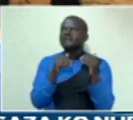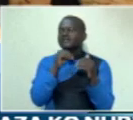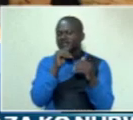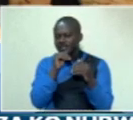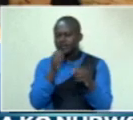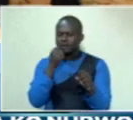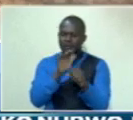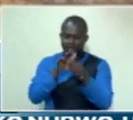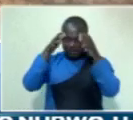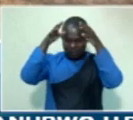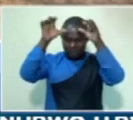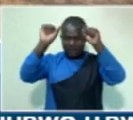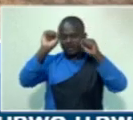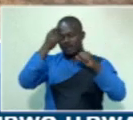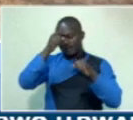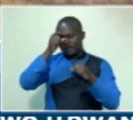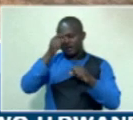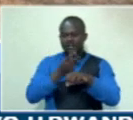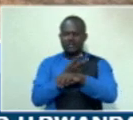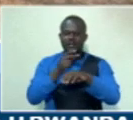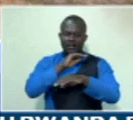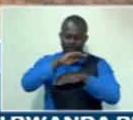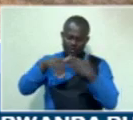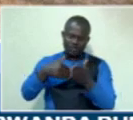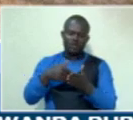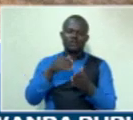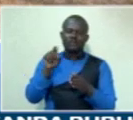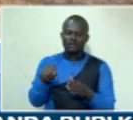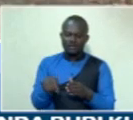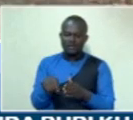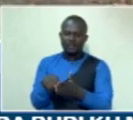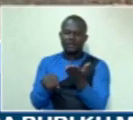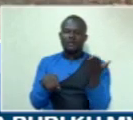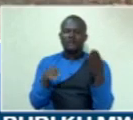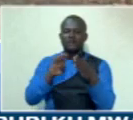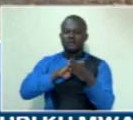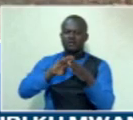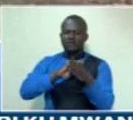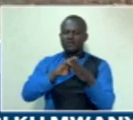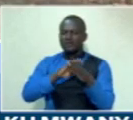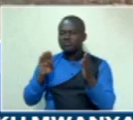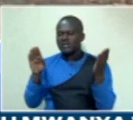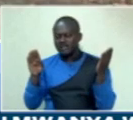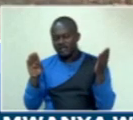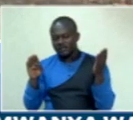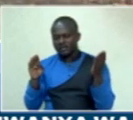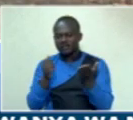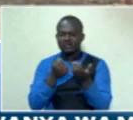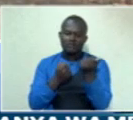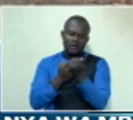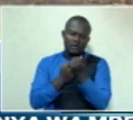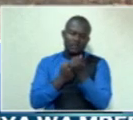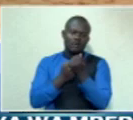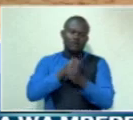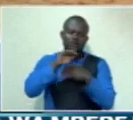yasezeranije perezida mugenzi we isaha iyo ari yose dukeneye business incentives cyangwa ubufasha ubwo aribwo